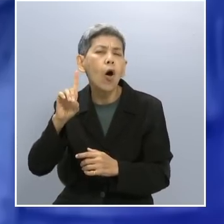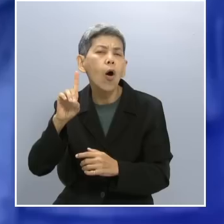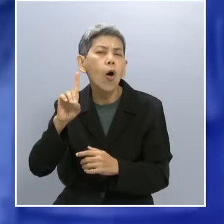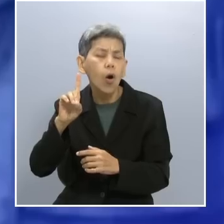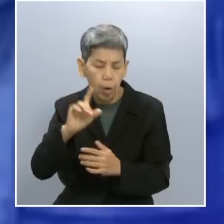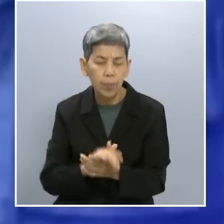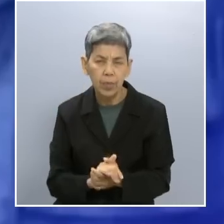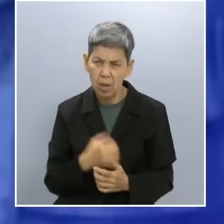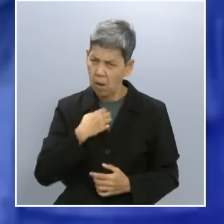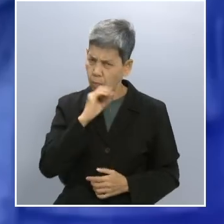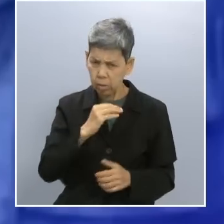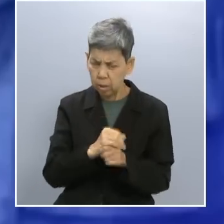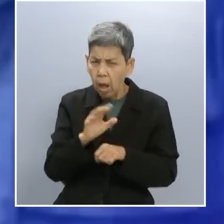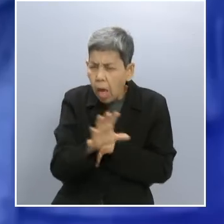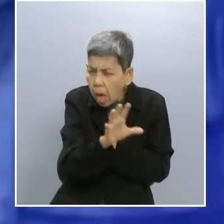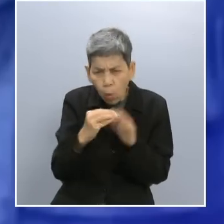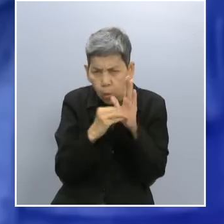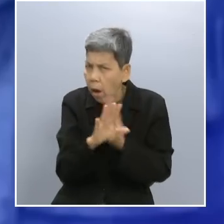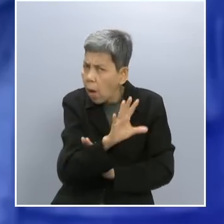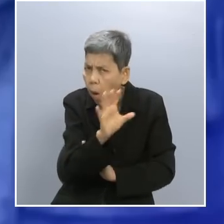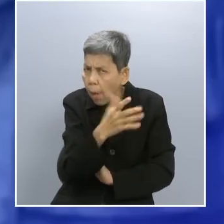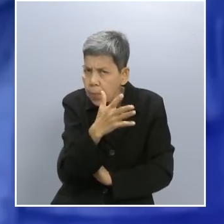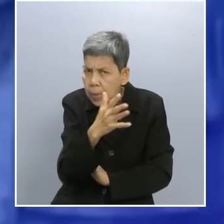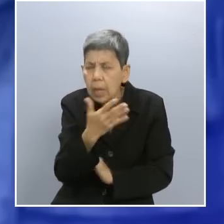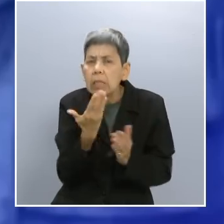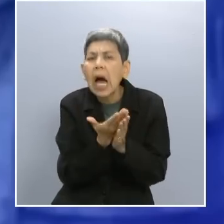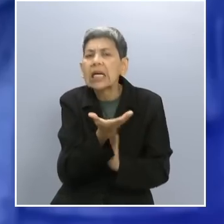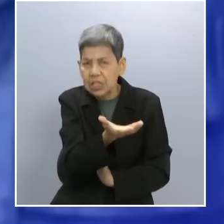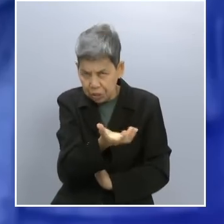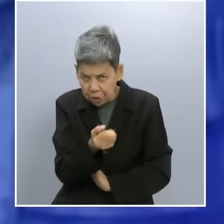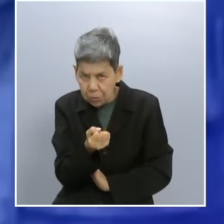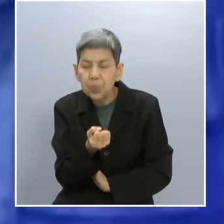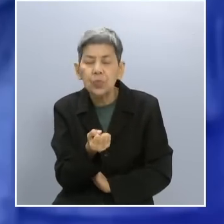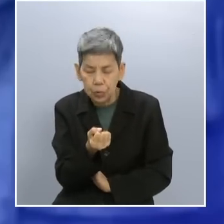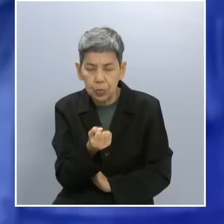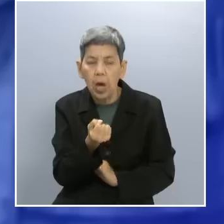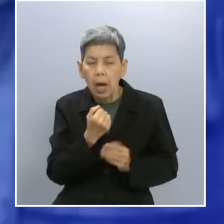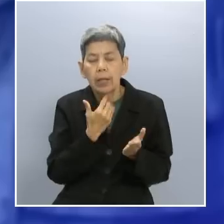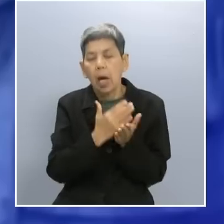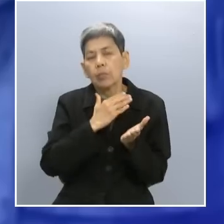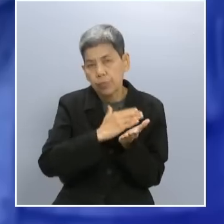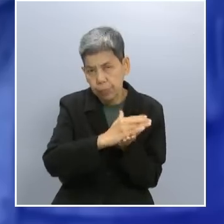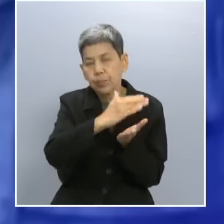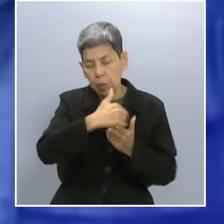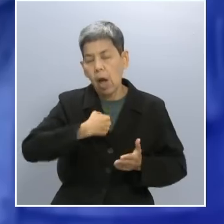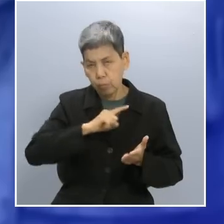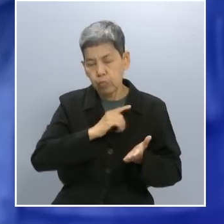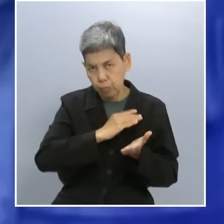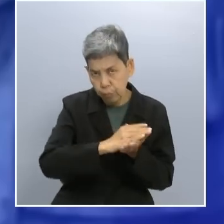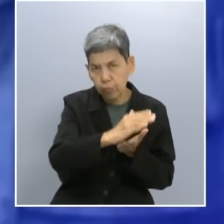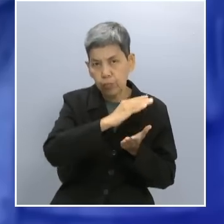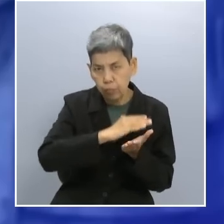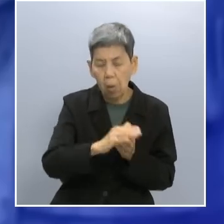แต่เขาก็บอกเขาไม่ได้หรอกสาวกรุงเทพฯแต่ยืมเงินมาจริงแต่ยืมเงินจริงแล้วบอกนิดทยอยใช้คือให้เนี่ยครับ